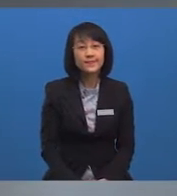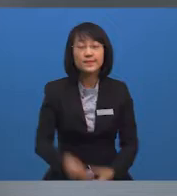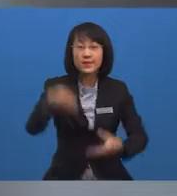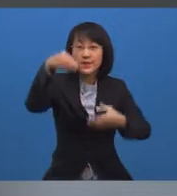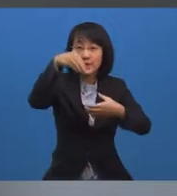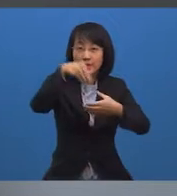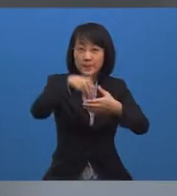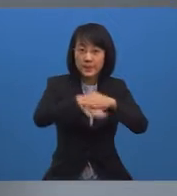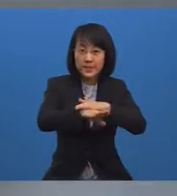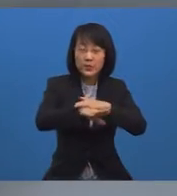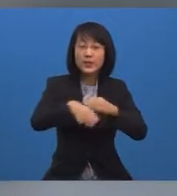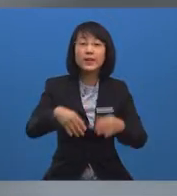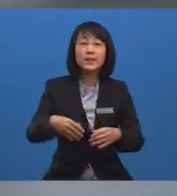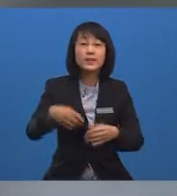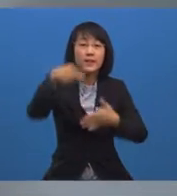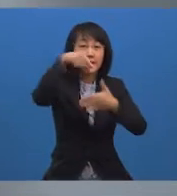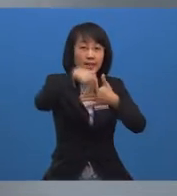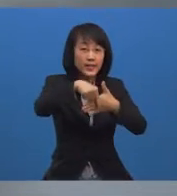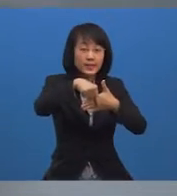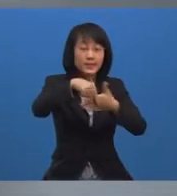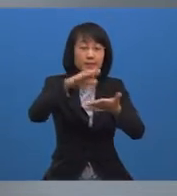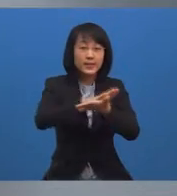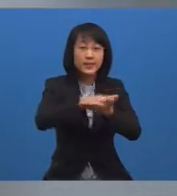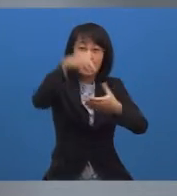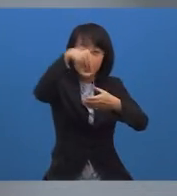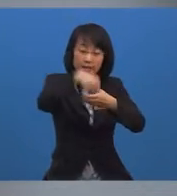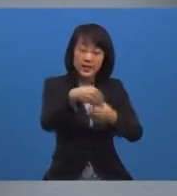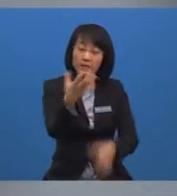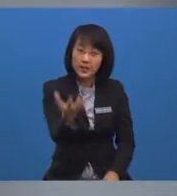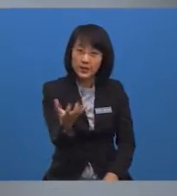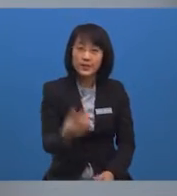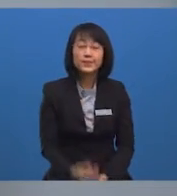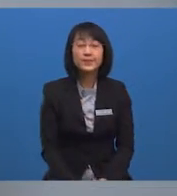masukkan klip kertas di dalam mangkuk yang kosong.